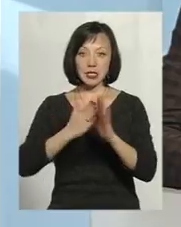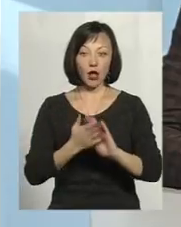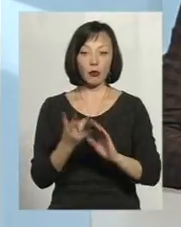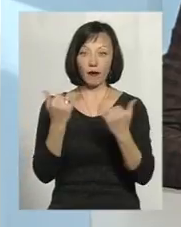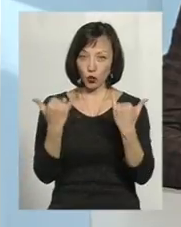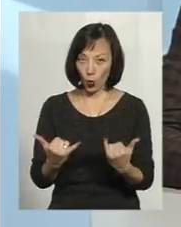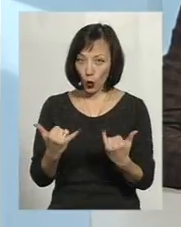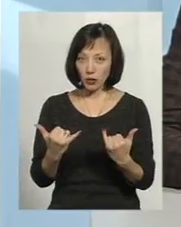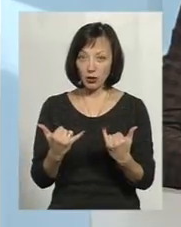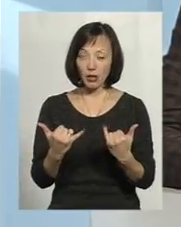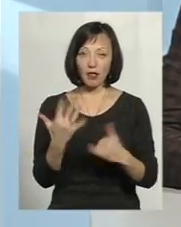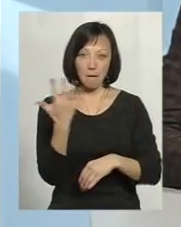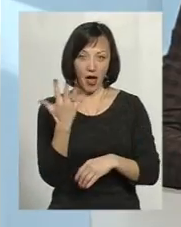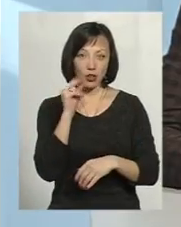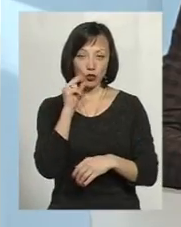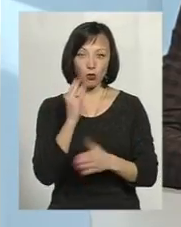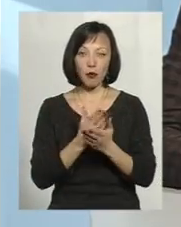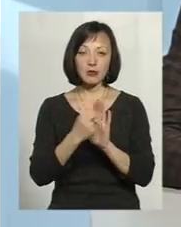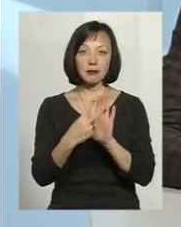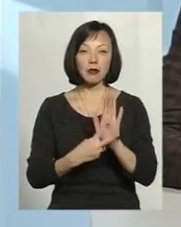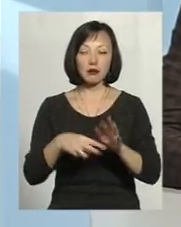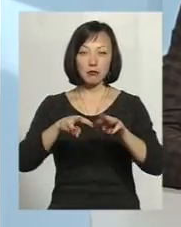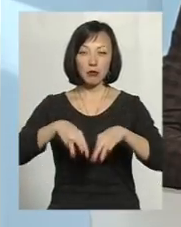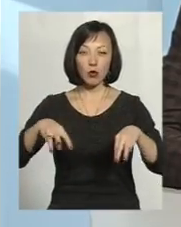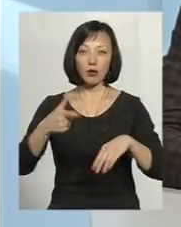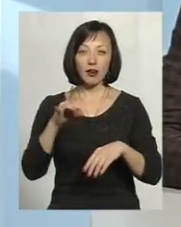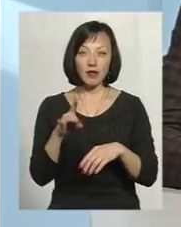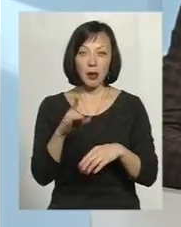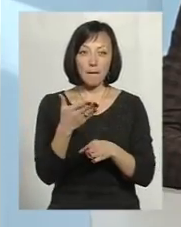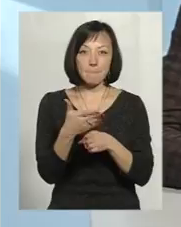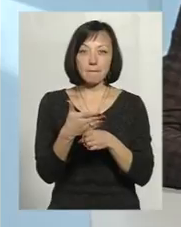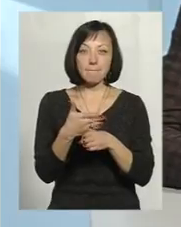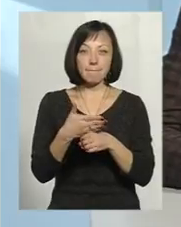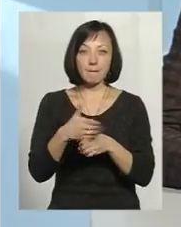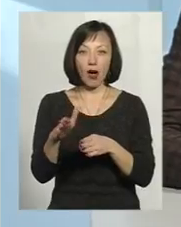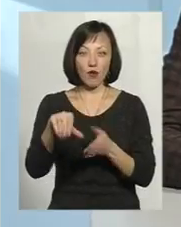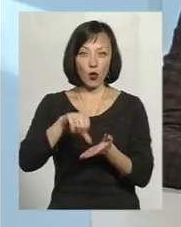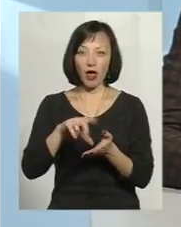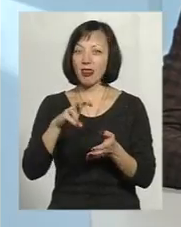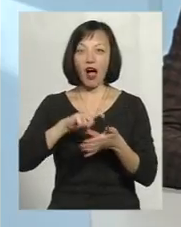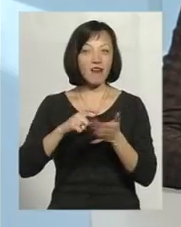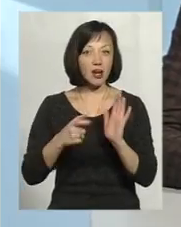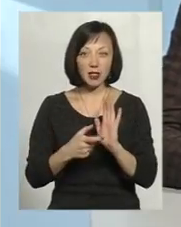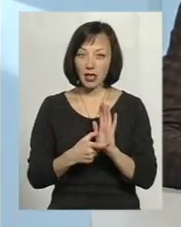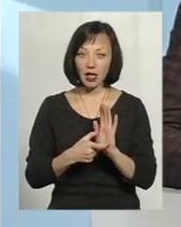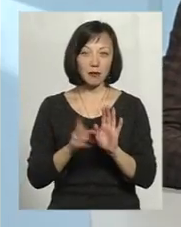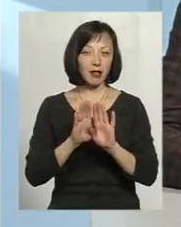сьогодні, от власне на 5 грудня, ми маємо 17 мільйонів гривень пайової. Це тільки коштами. Не квартирами,